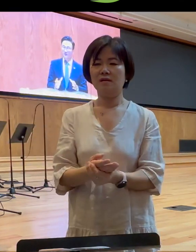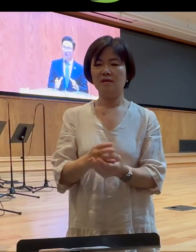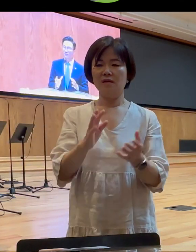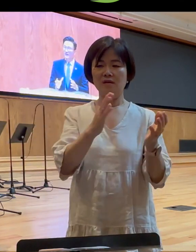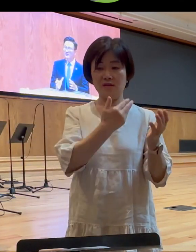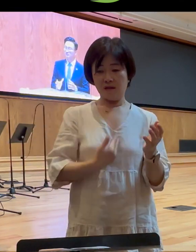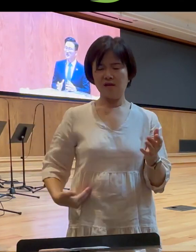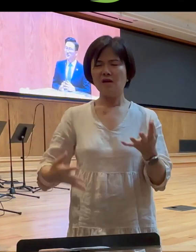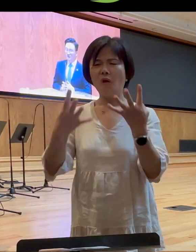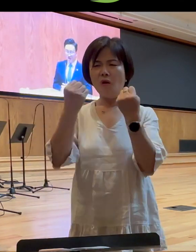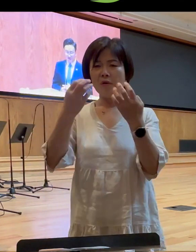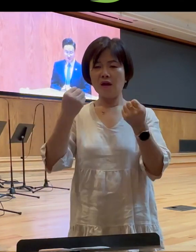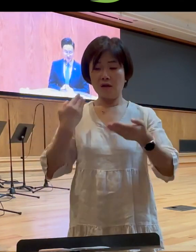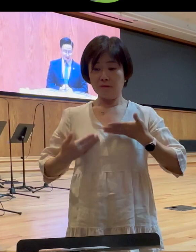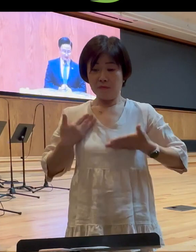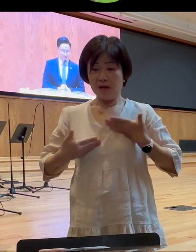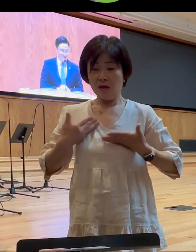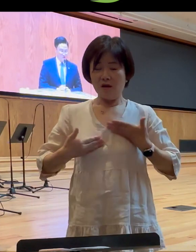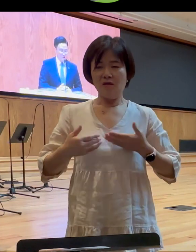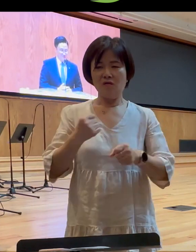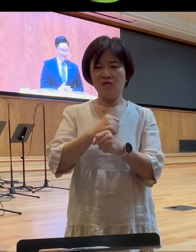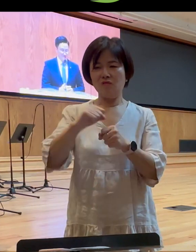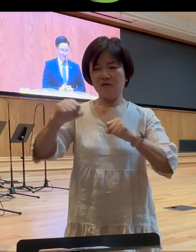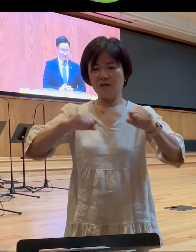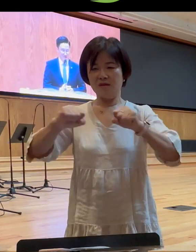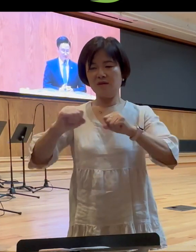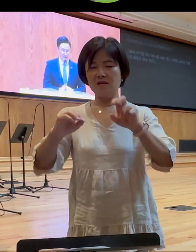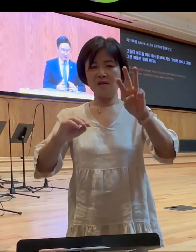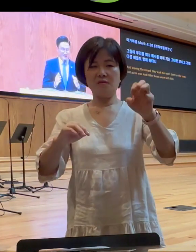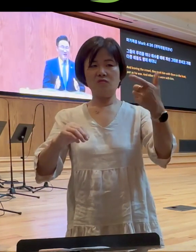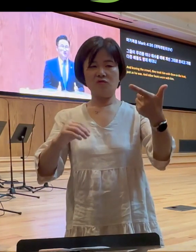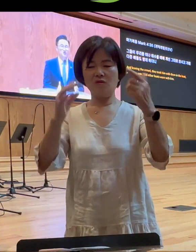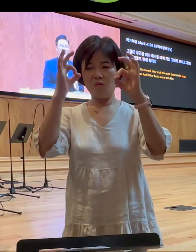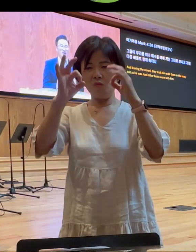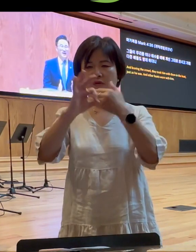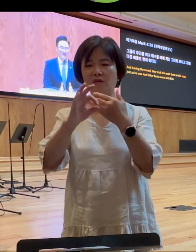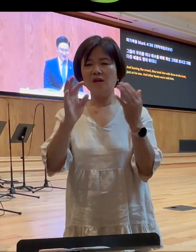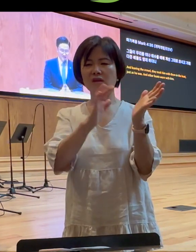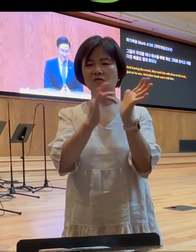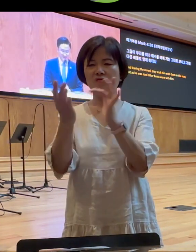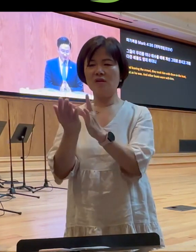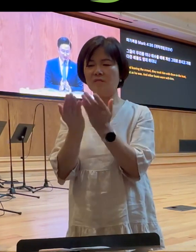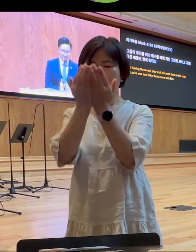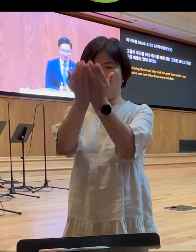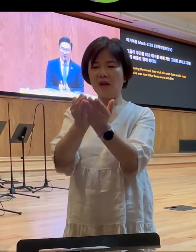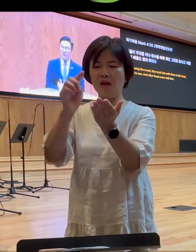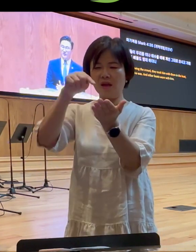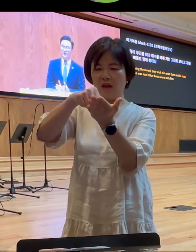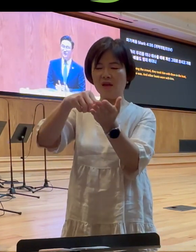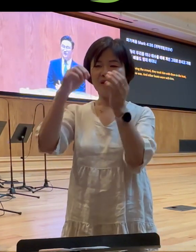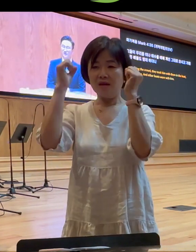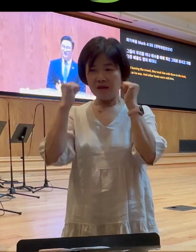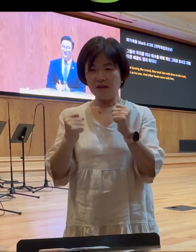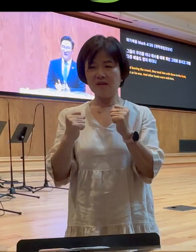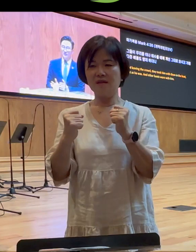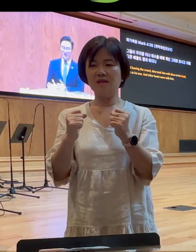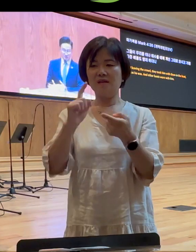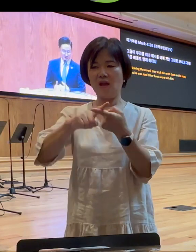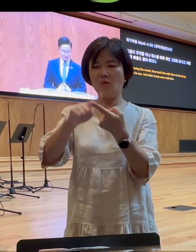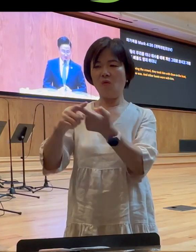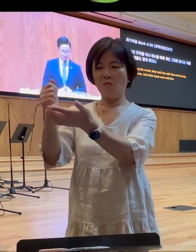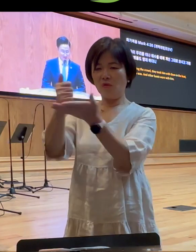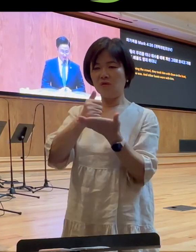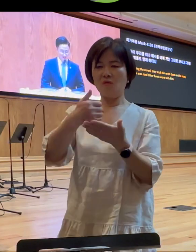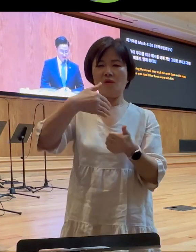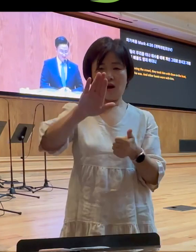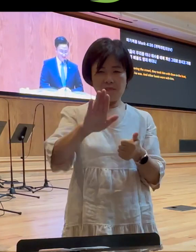제자들이 얼마나 급히 움직였는지 36절 말씀을 보면 예수를 배에 계신 그대로 모시고 바로 이동을